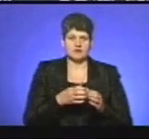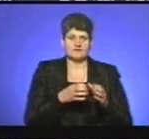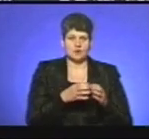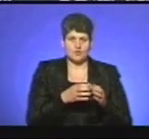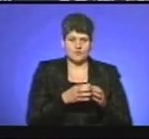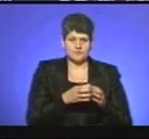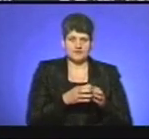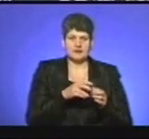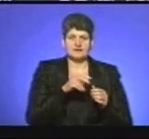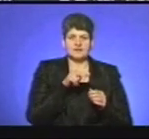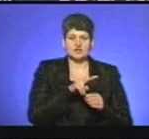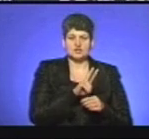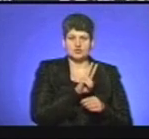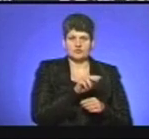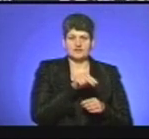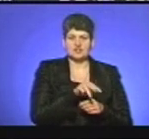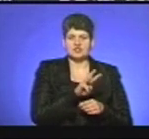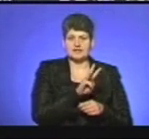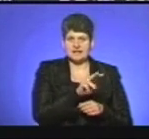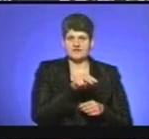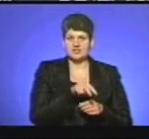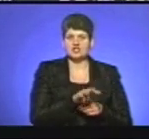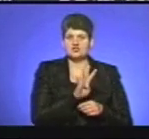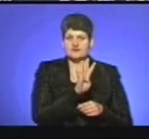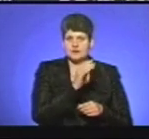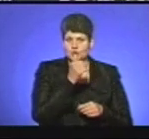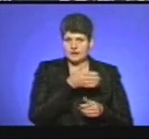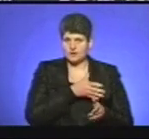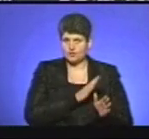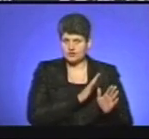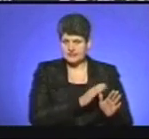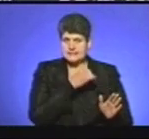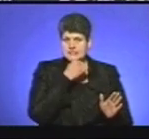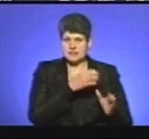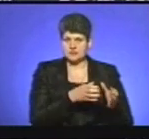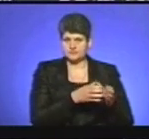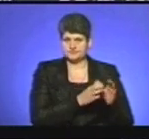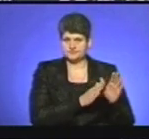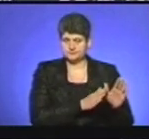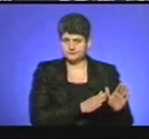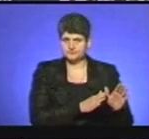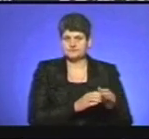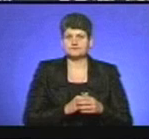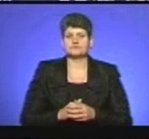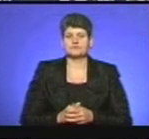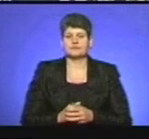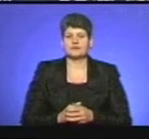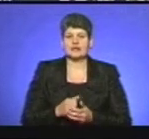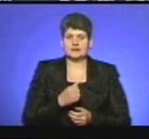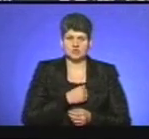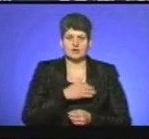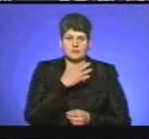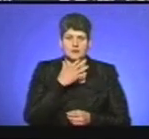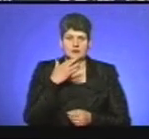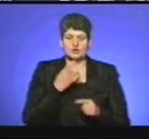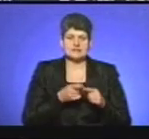дітки 2002, 2003, 2004 роки народження. Це старша вікова група. На жаль, багато